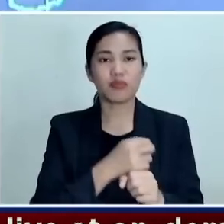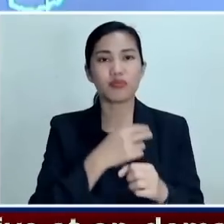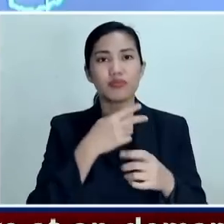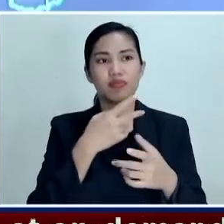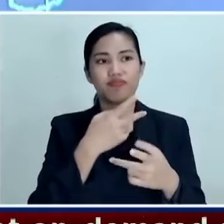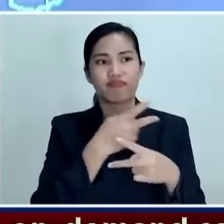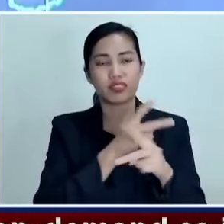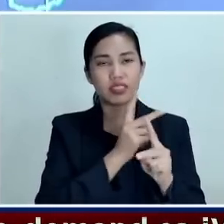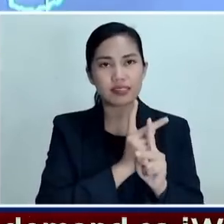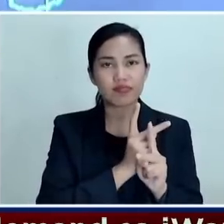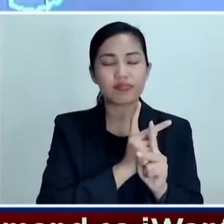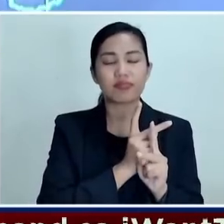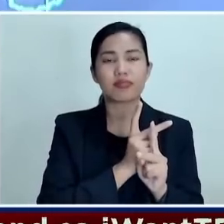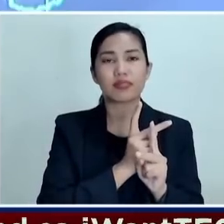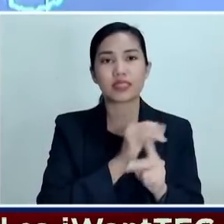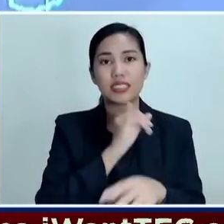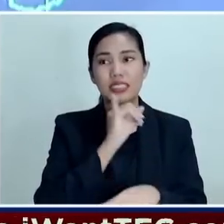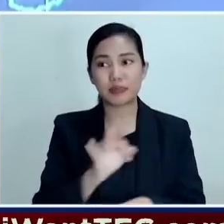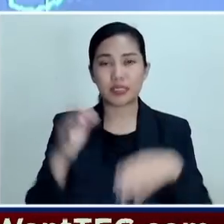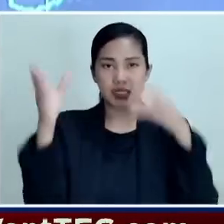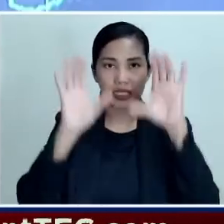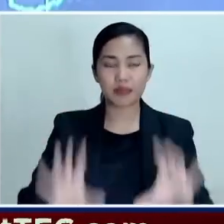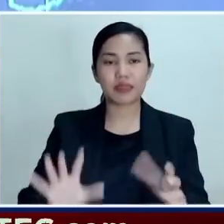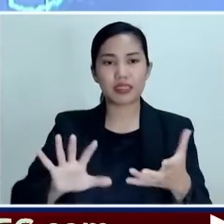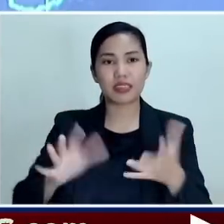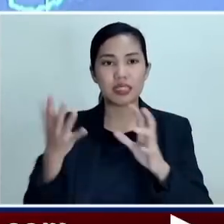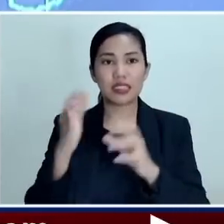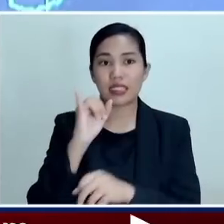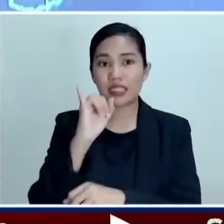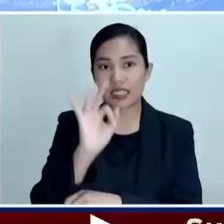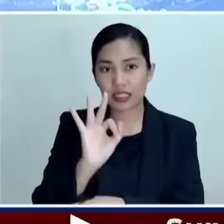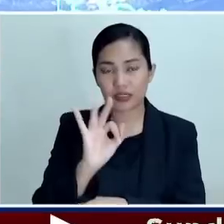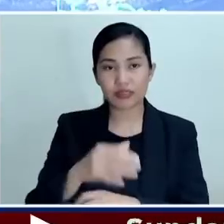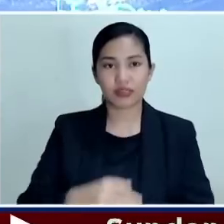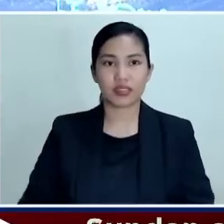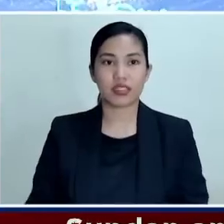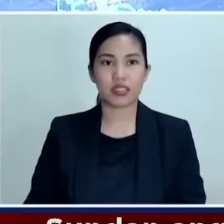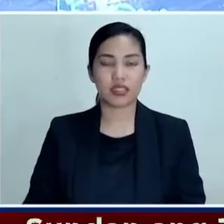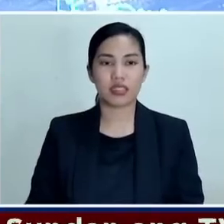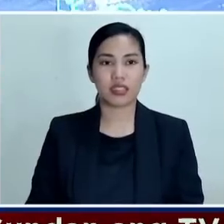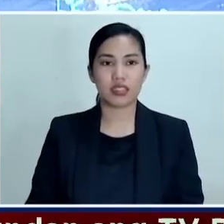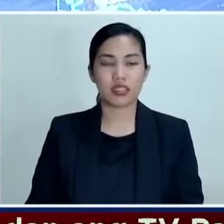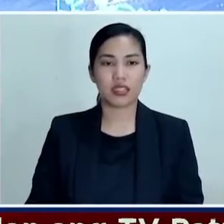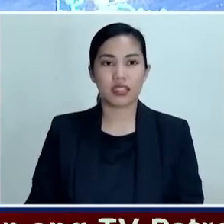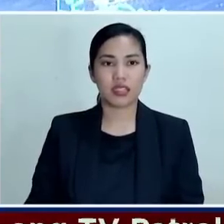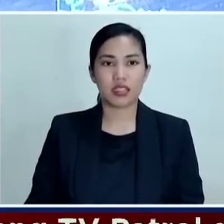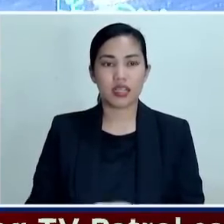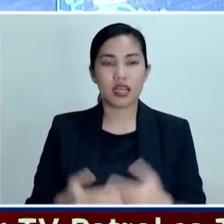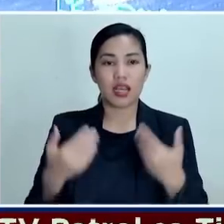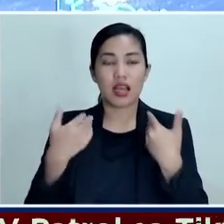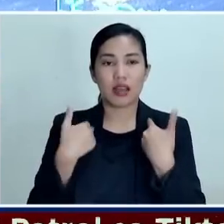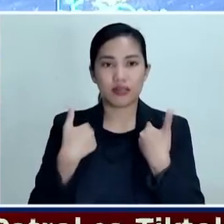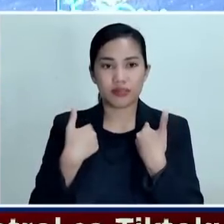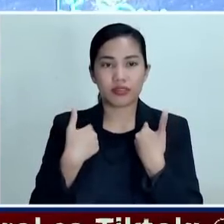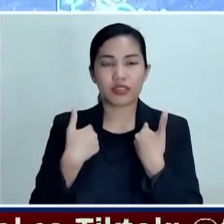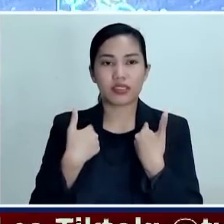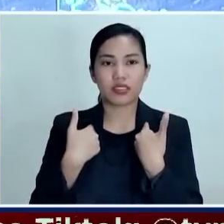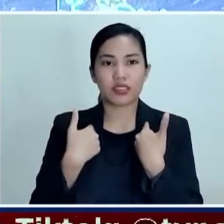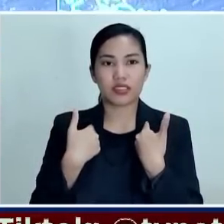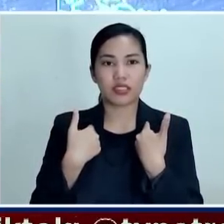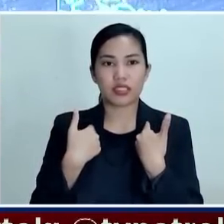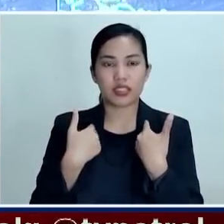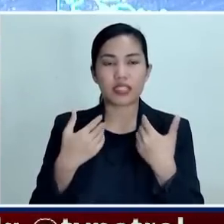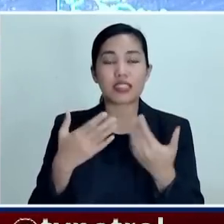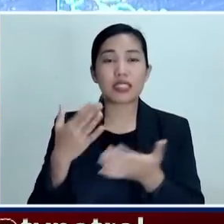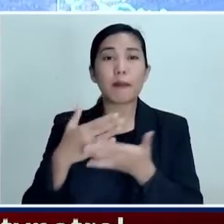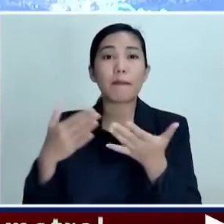epekto naman po ng sobrang deep well na extraction naman natin, nagkakaroon daw po ng submerge na bumababa yung ilang lugar na